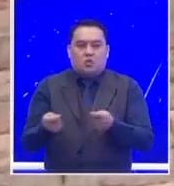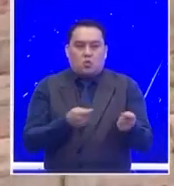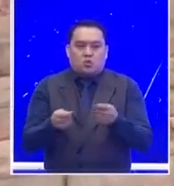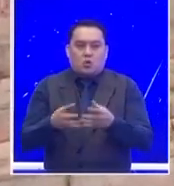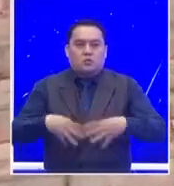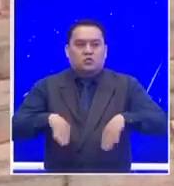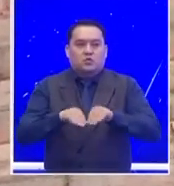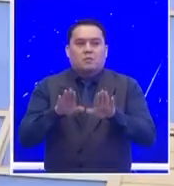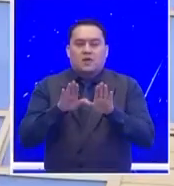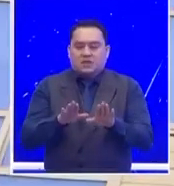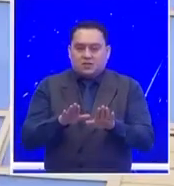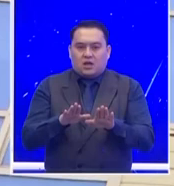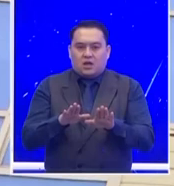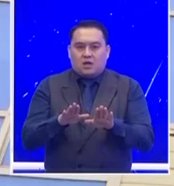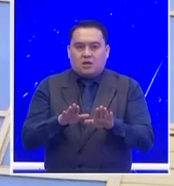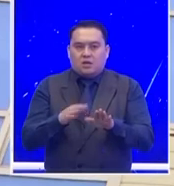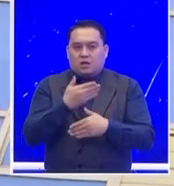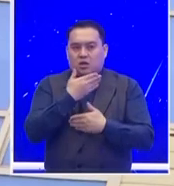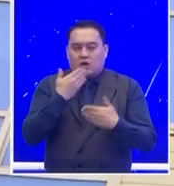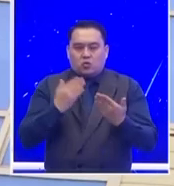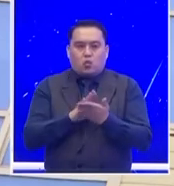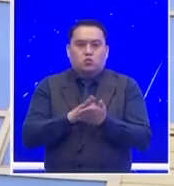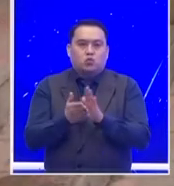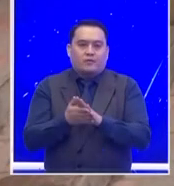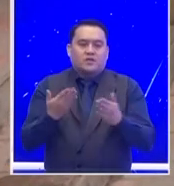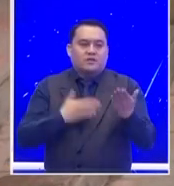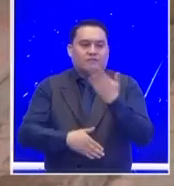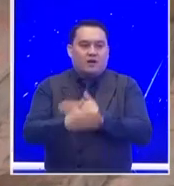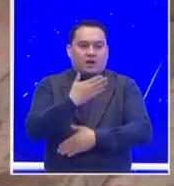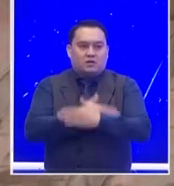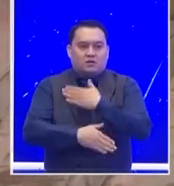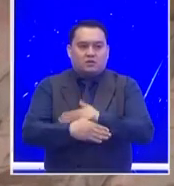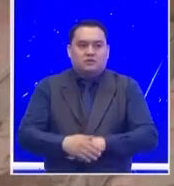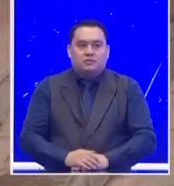общественных местах. Иными словами, отсутствие условий для инвалидов.